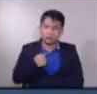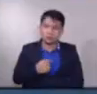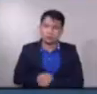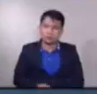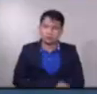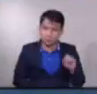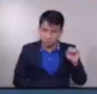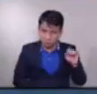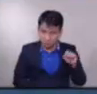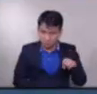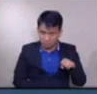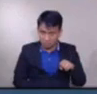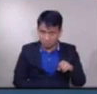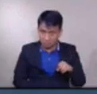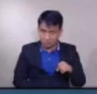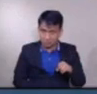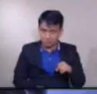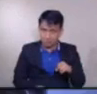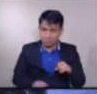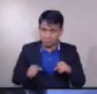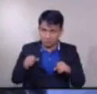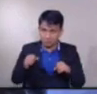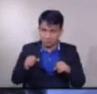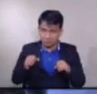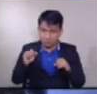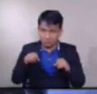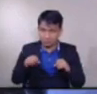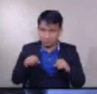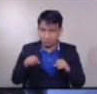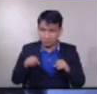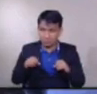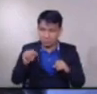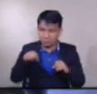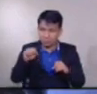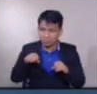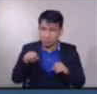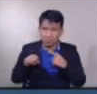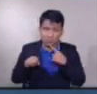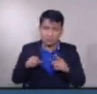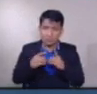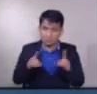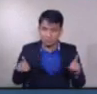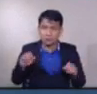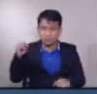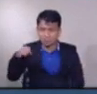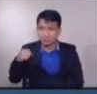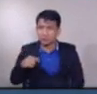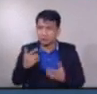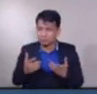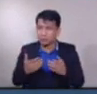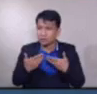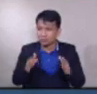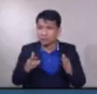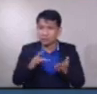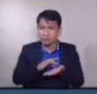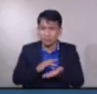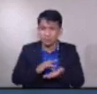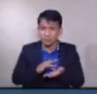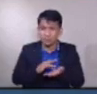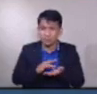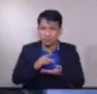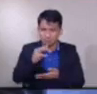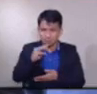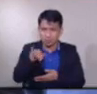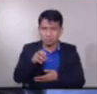Payag ka ba o hindi sa divorce? Yes po. Payag ka ba sa nagawing legal ang medical